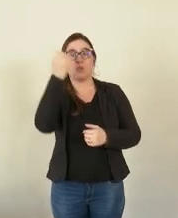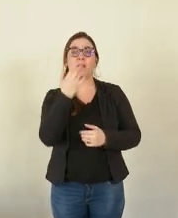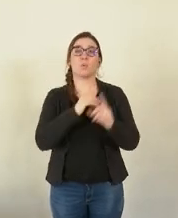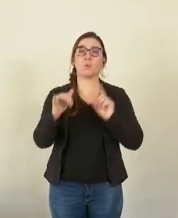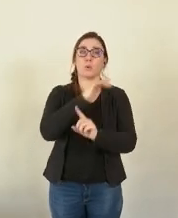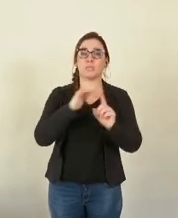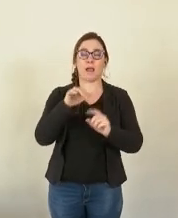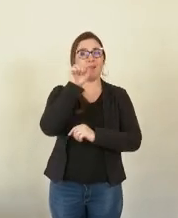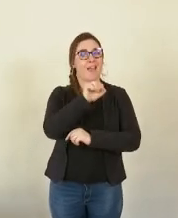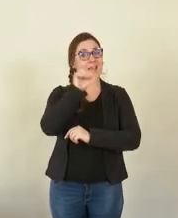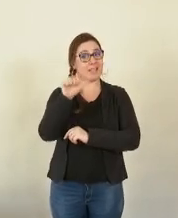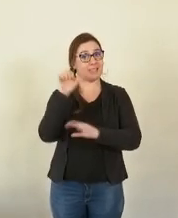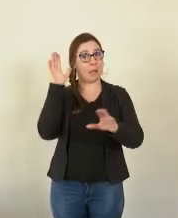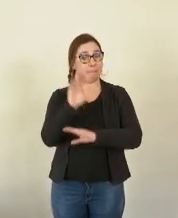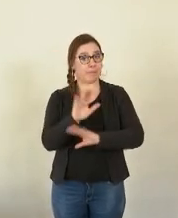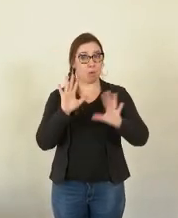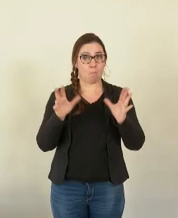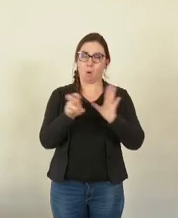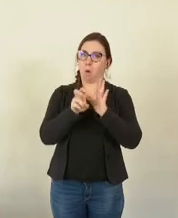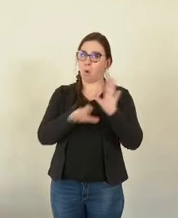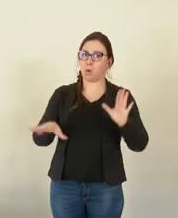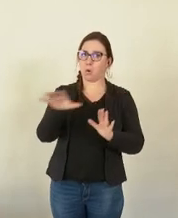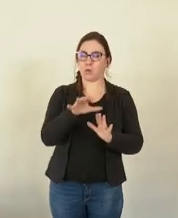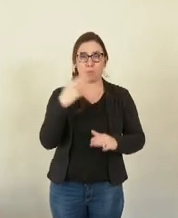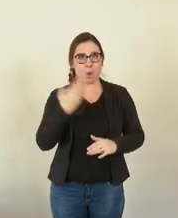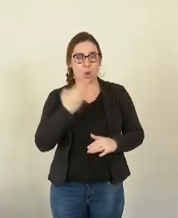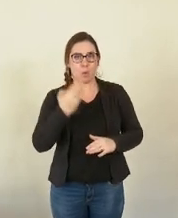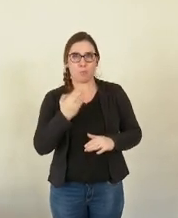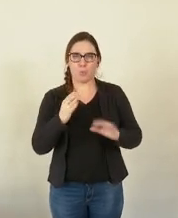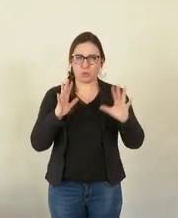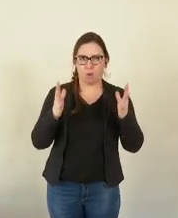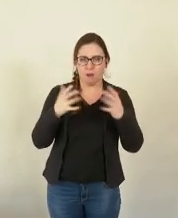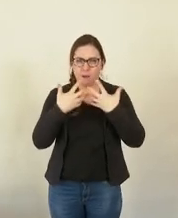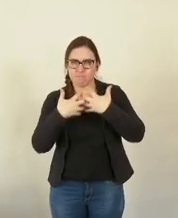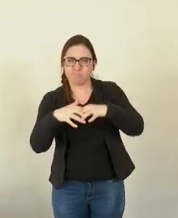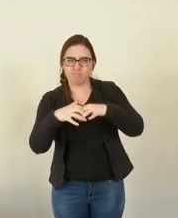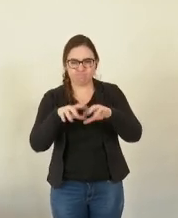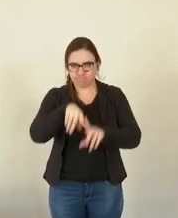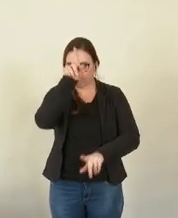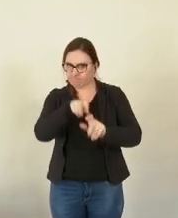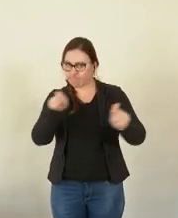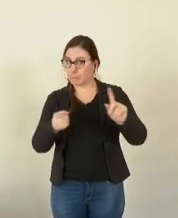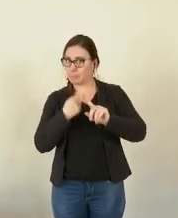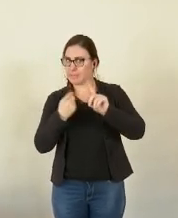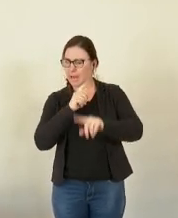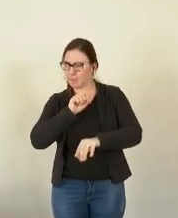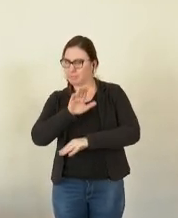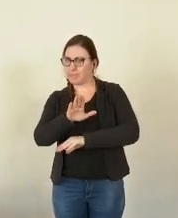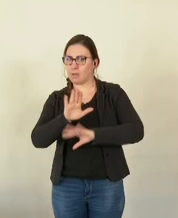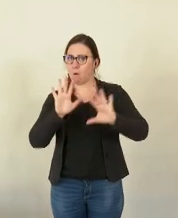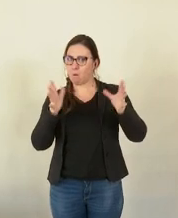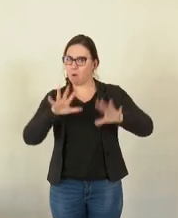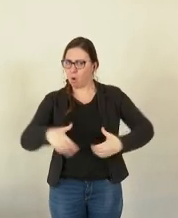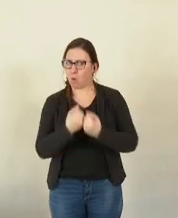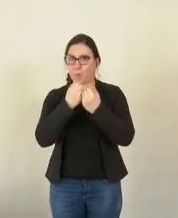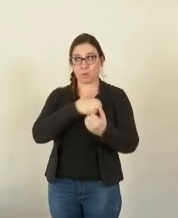locale de sécurité sociale de l'alimentation à Grenoble requerra un disposit d'évaluation particulier s'appuyant sur les compétences de